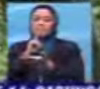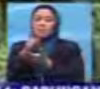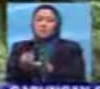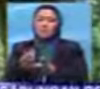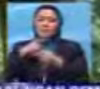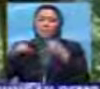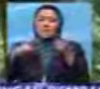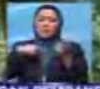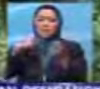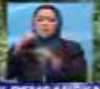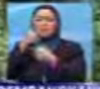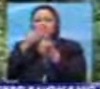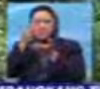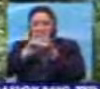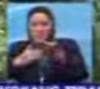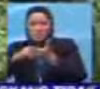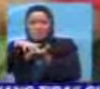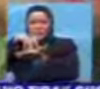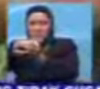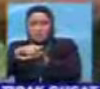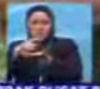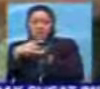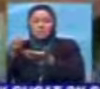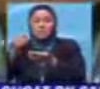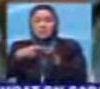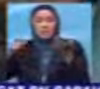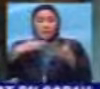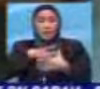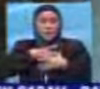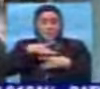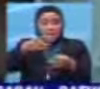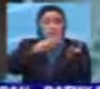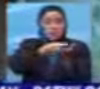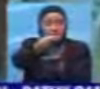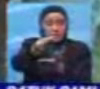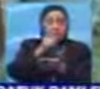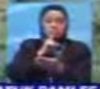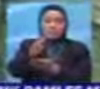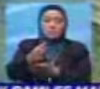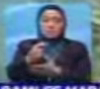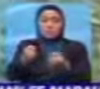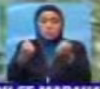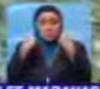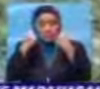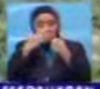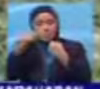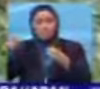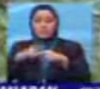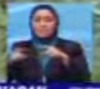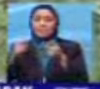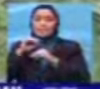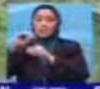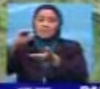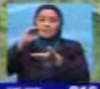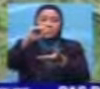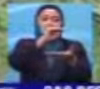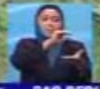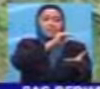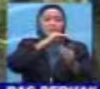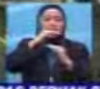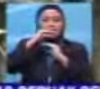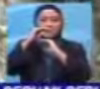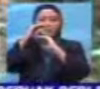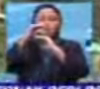depan. Sementara itu, peniaga lain berkata minat belian dilaporkan kukuh susulan jangkaan bekalan yang terhad.